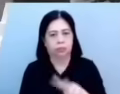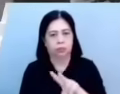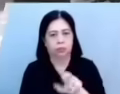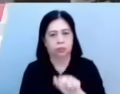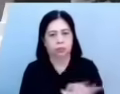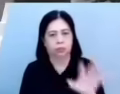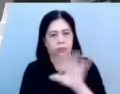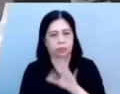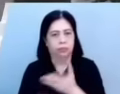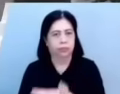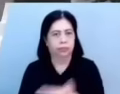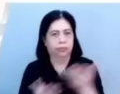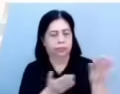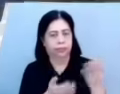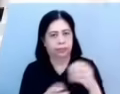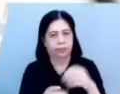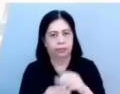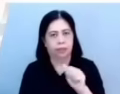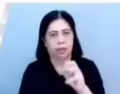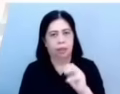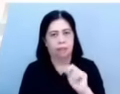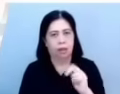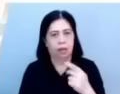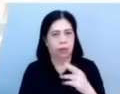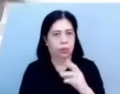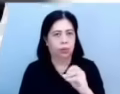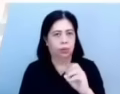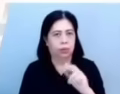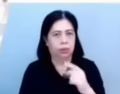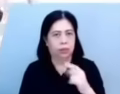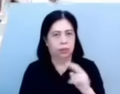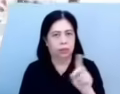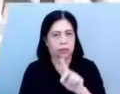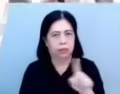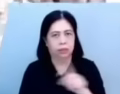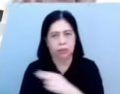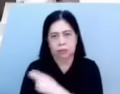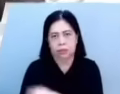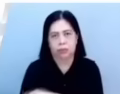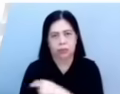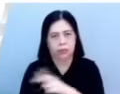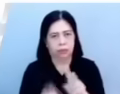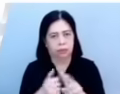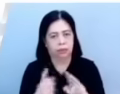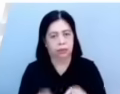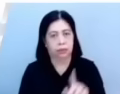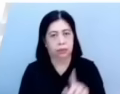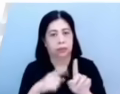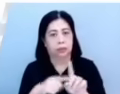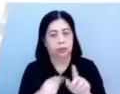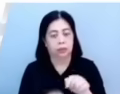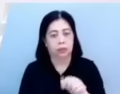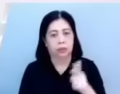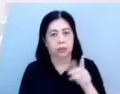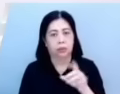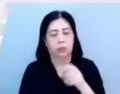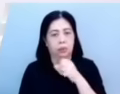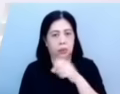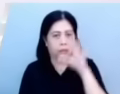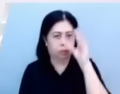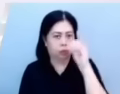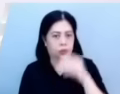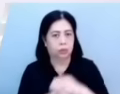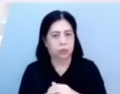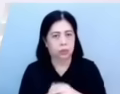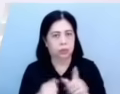dinala sa Amang Rodriguez Memorial Medical Center ang mga biktima. Isa dyan ang 28 taong gulang na lalaki na tinamaan